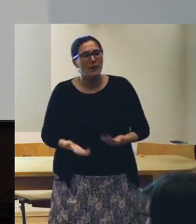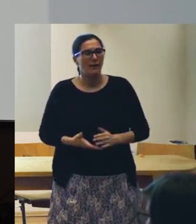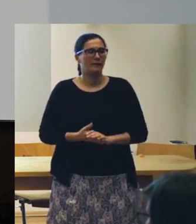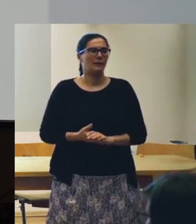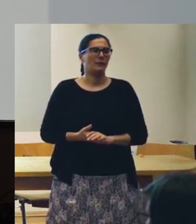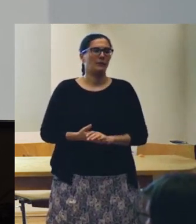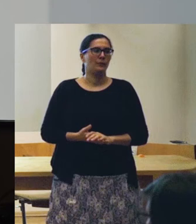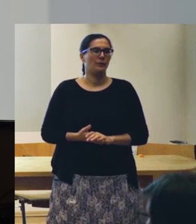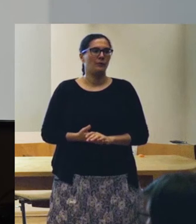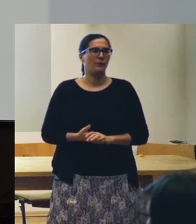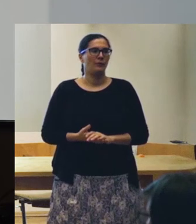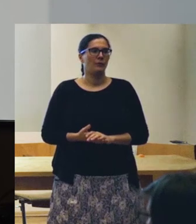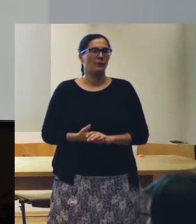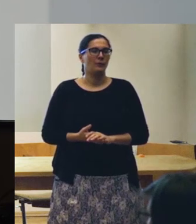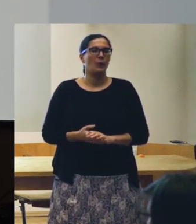zranitelnost,